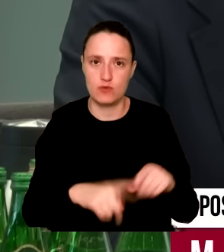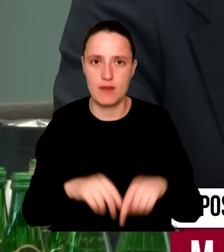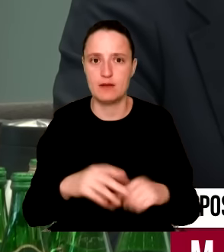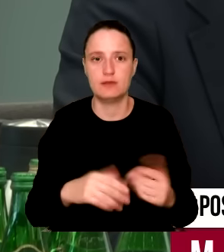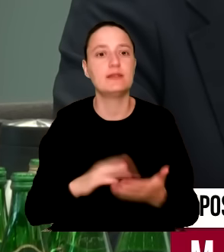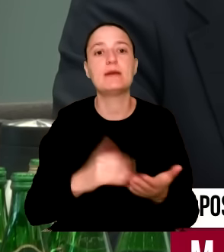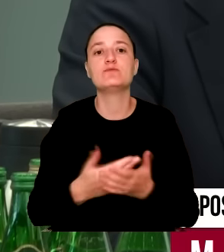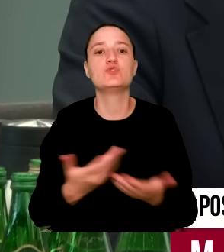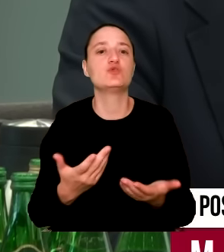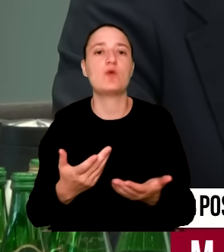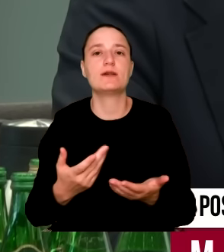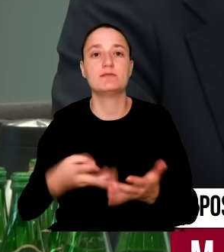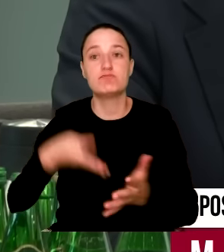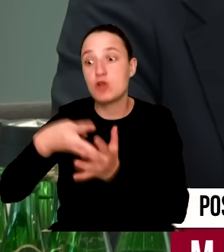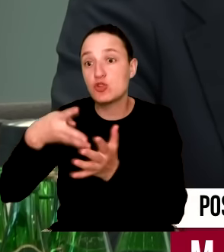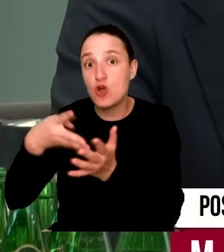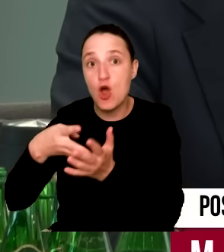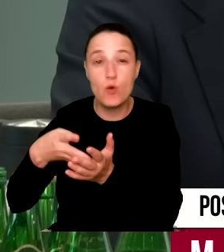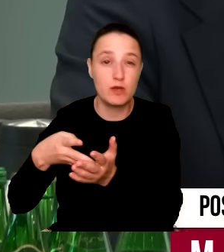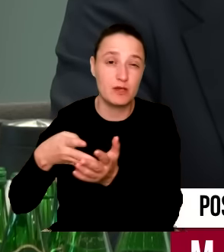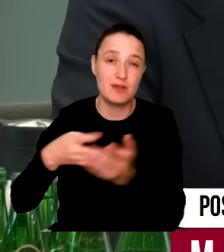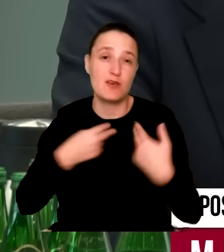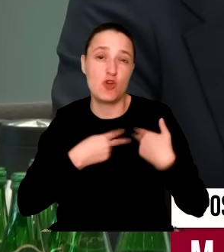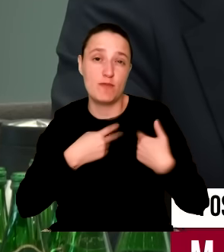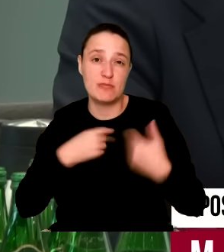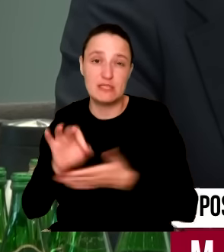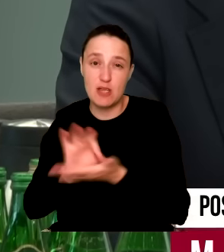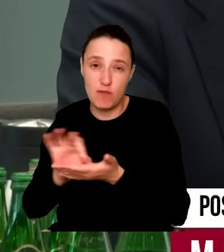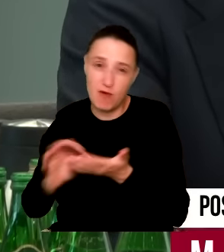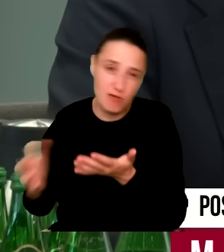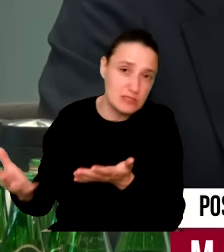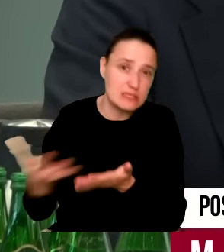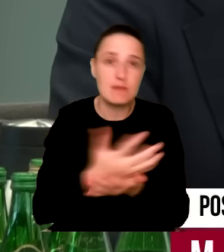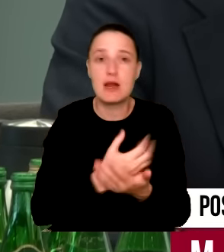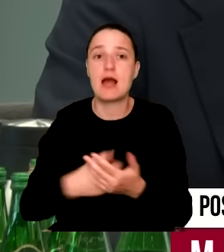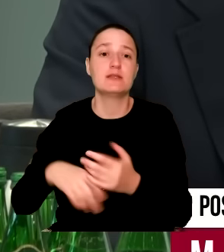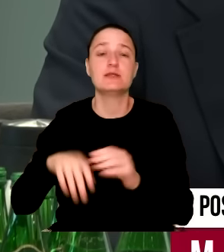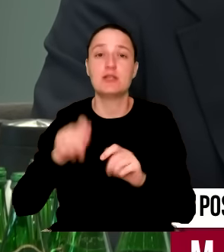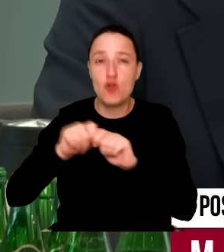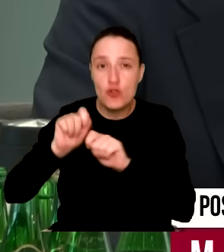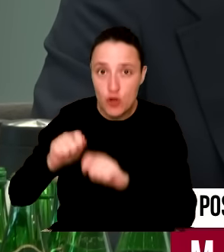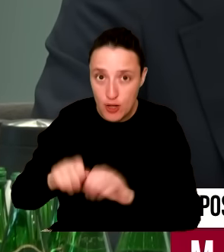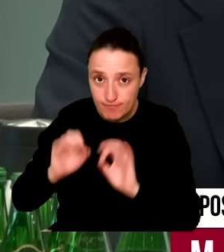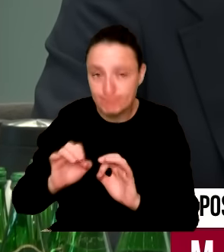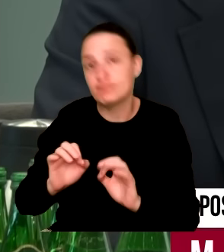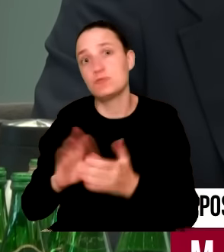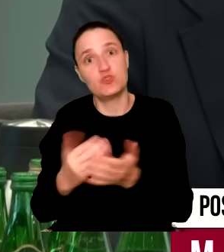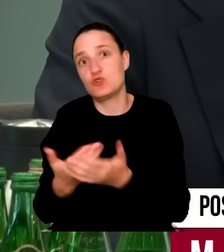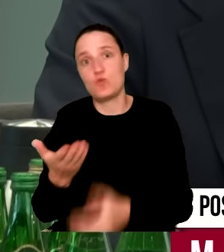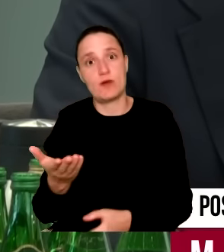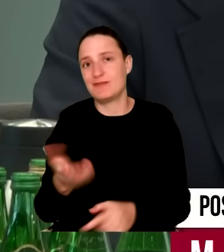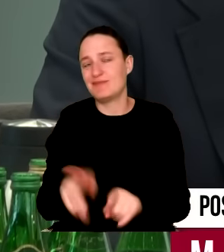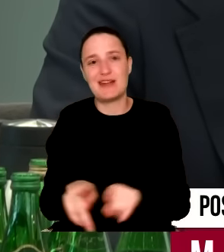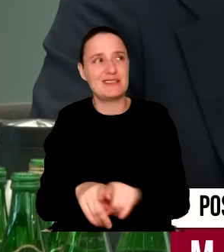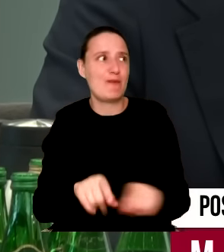protokołu wszystkich komisji okręgowych komisji wyborczych i dokonanie kontroli prawidłowości wyników głosowania to jest jedna z czynności dokładnie tak jak w wyborach na zasadach